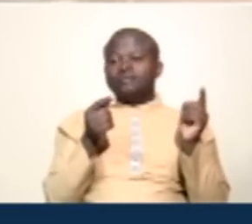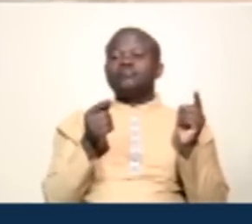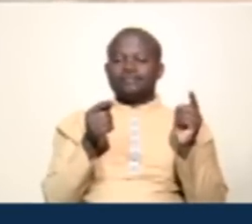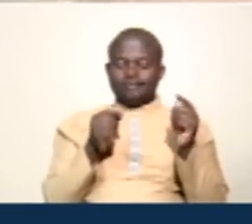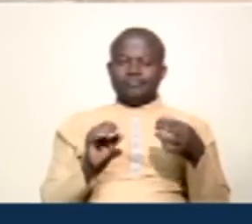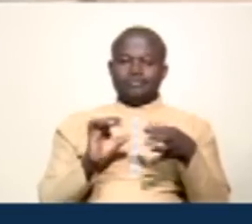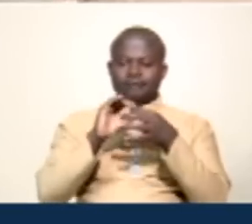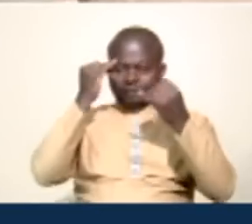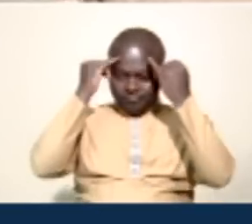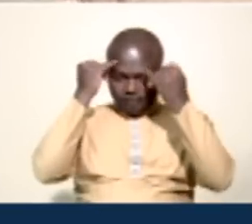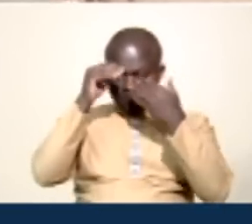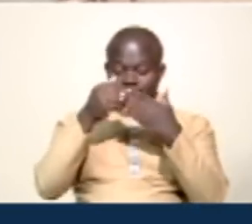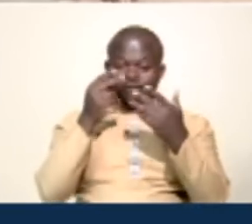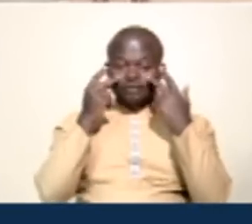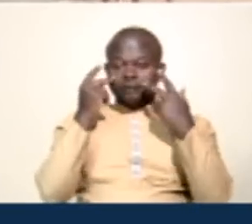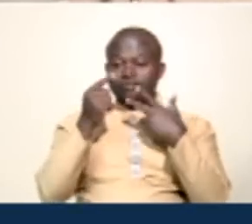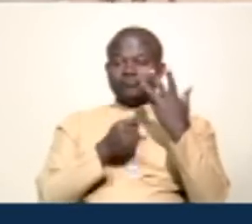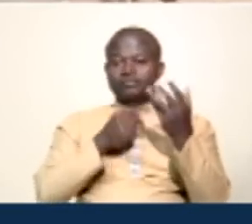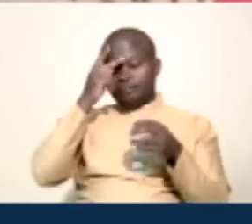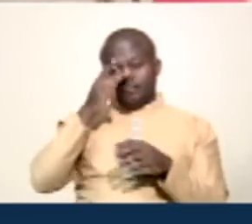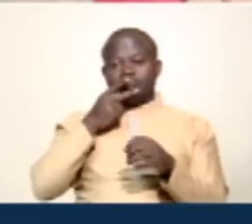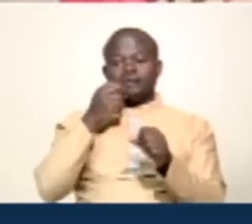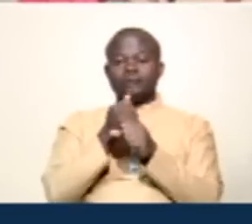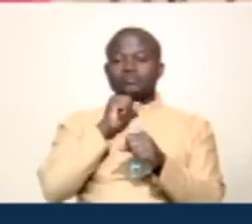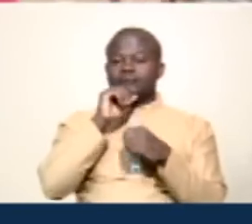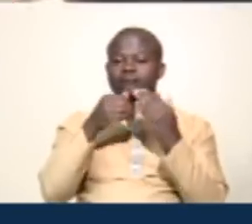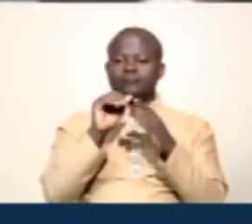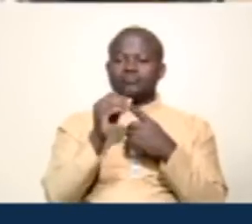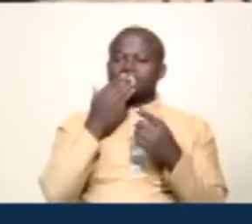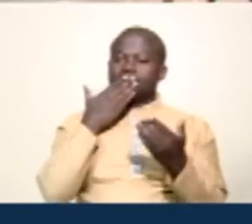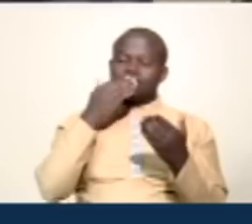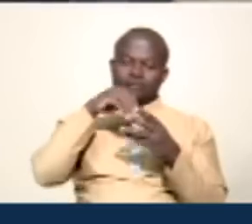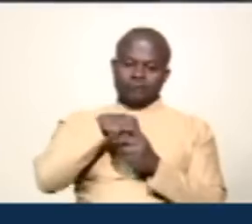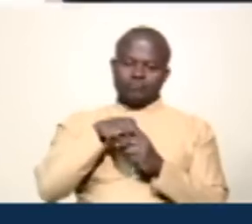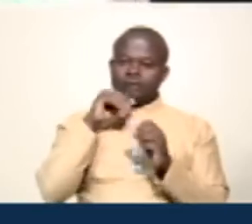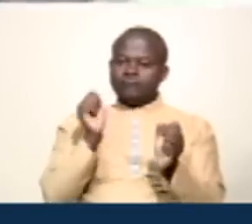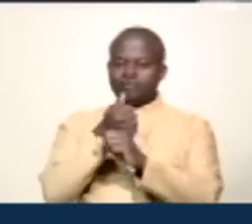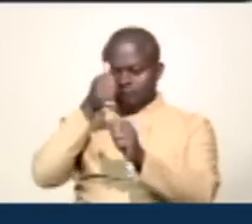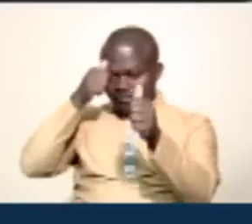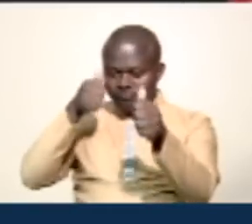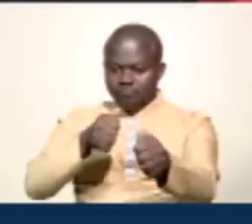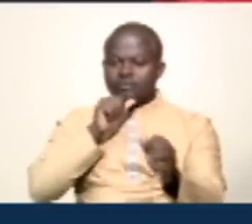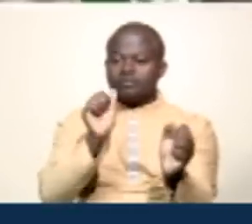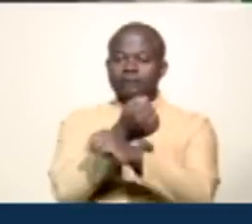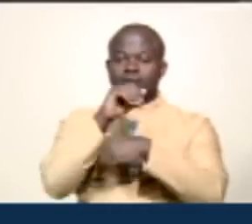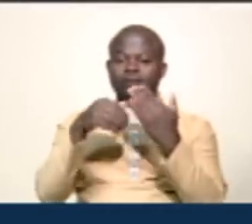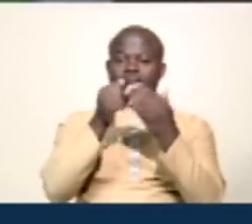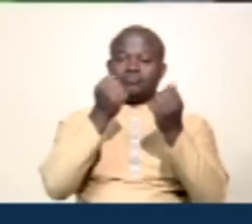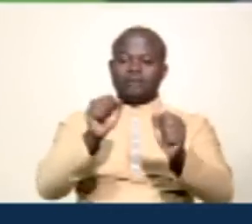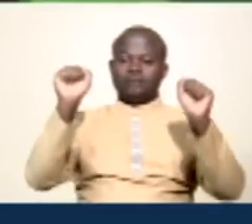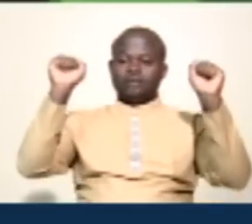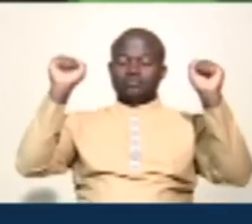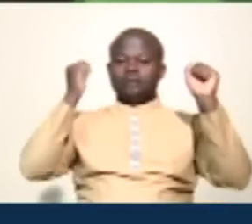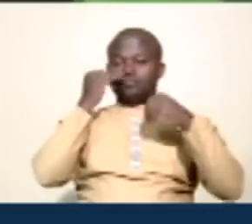tuza guhuza ibitekerezo, dusanga ibyo ababyeyi bakoze nta muco urimo tutabigendera. Ntibari bwishoboze kwibohora ingoyi